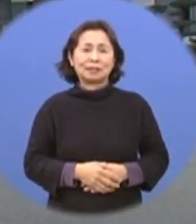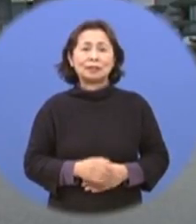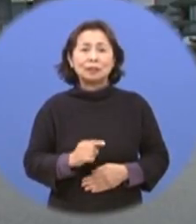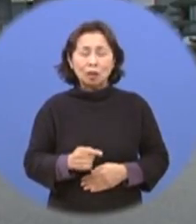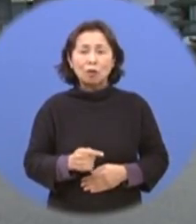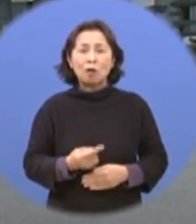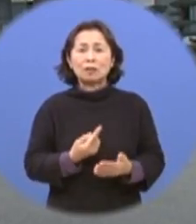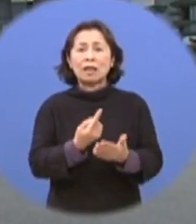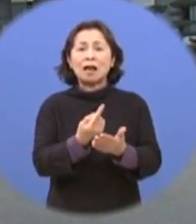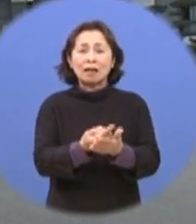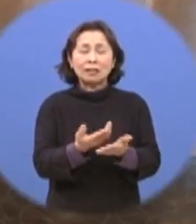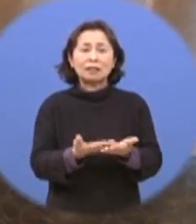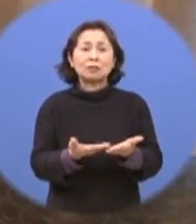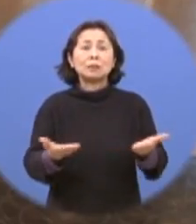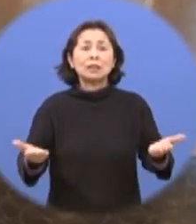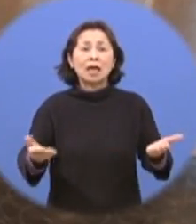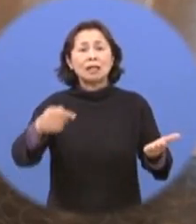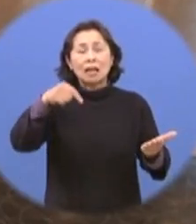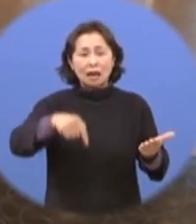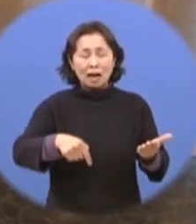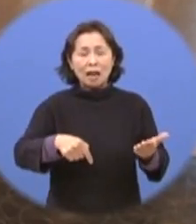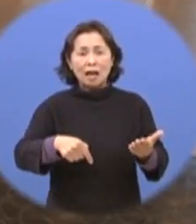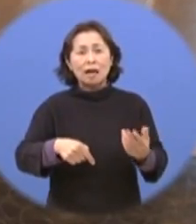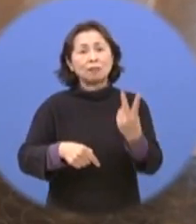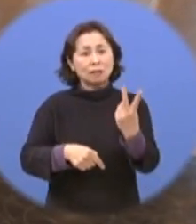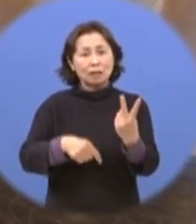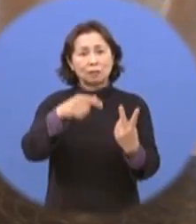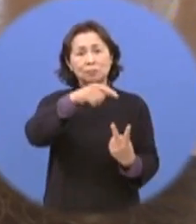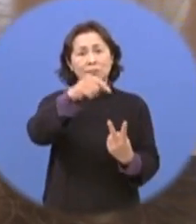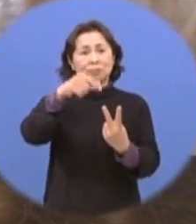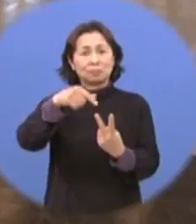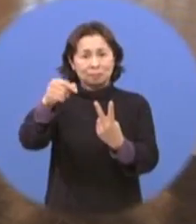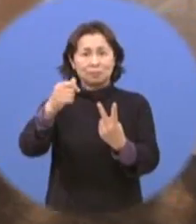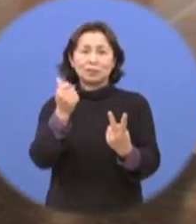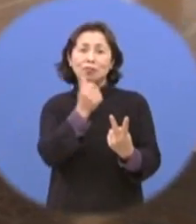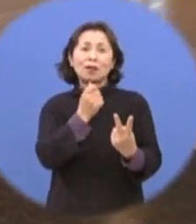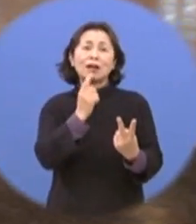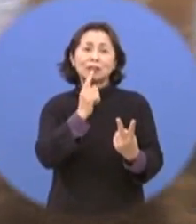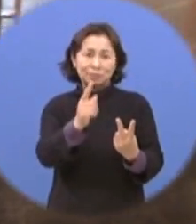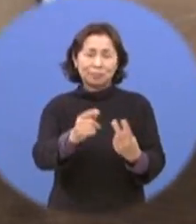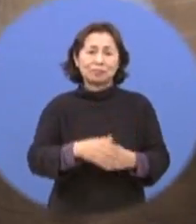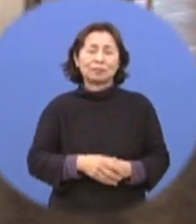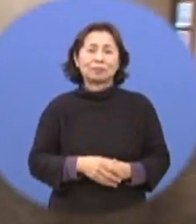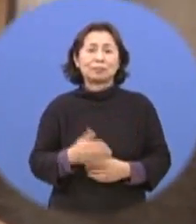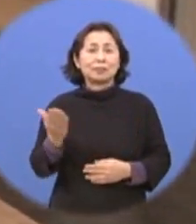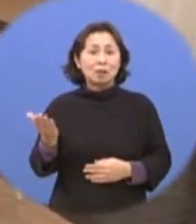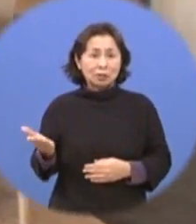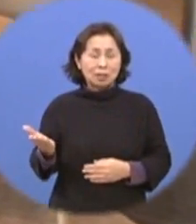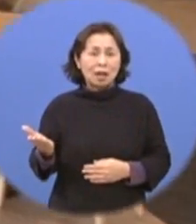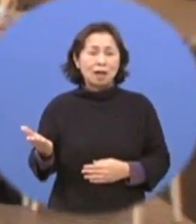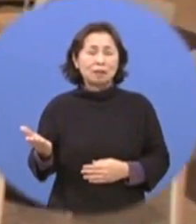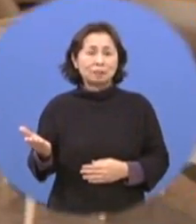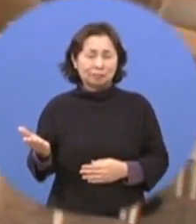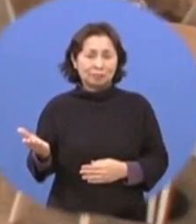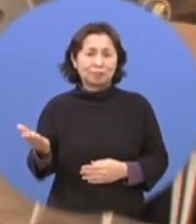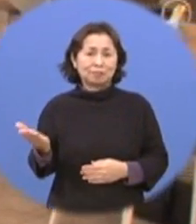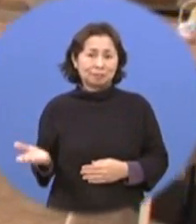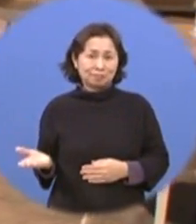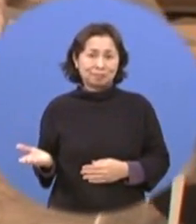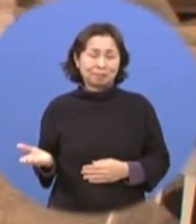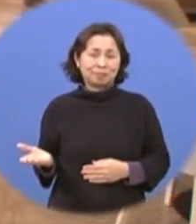教唆飲食店の中から2点紹介しましょうまずこちらは和歌山市の休暇村紀州加太